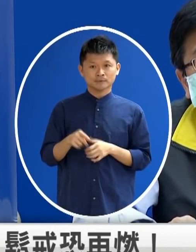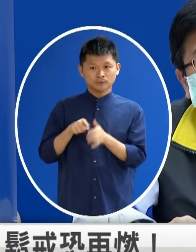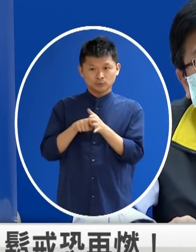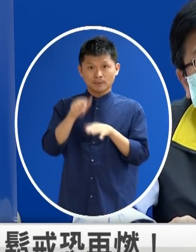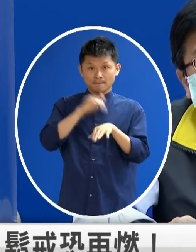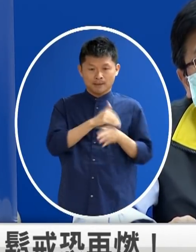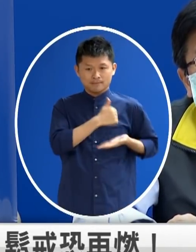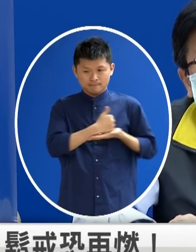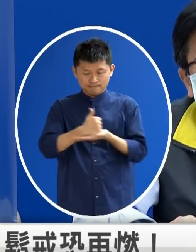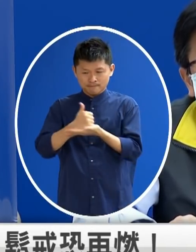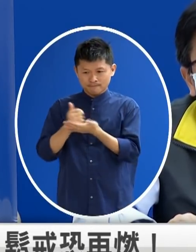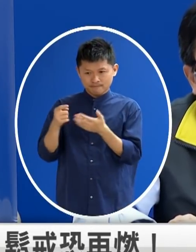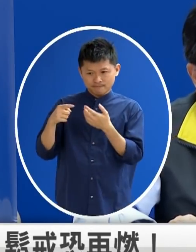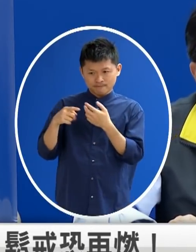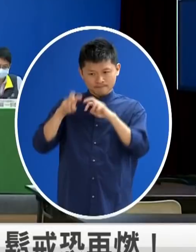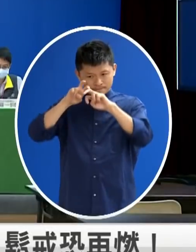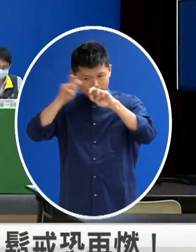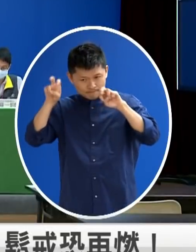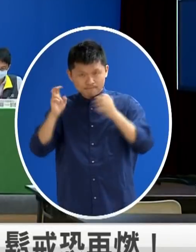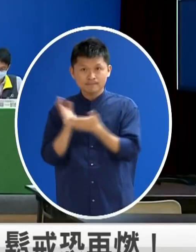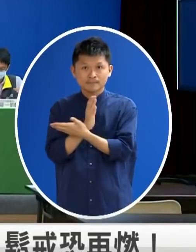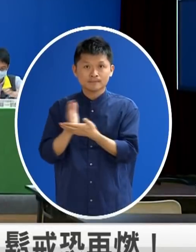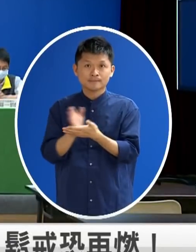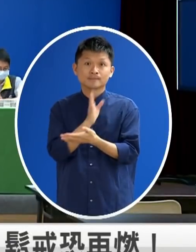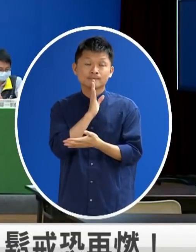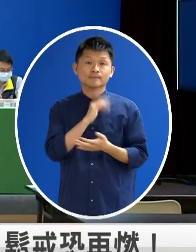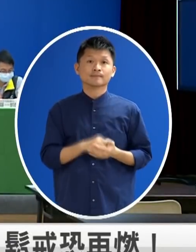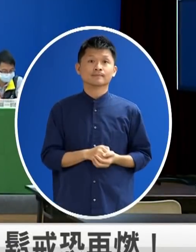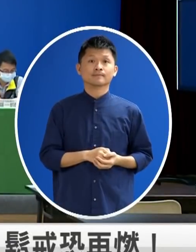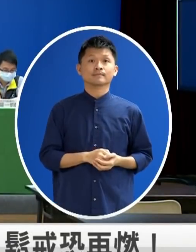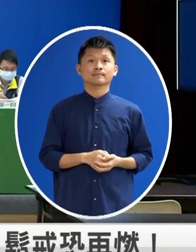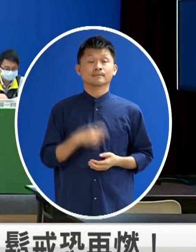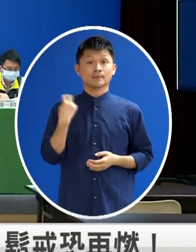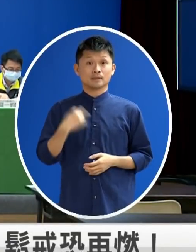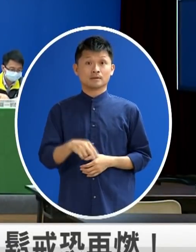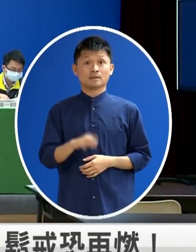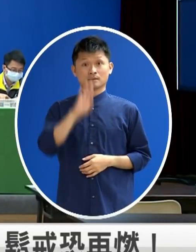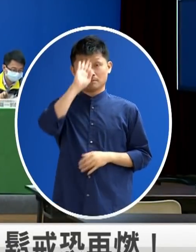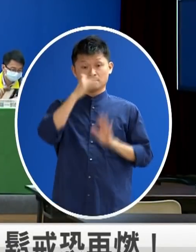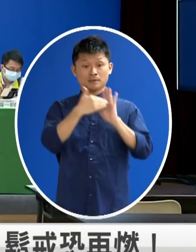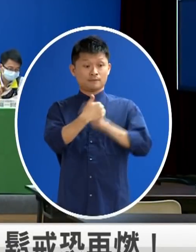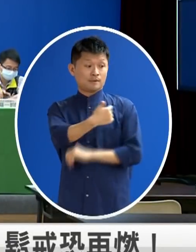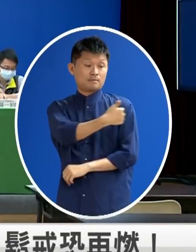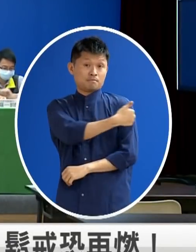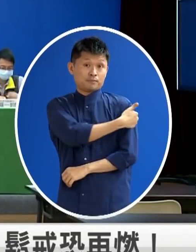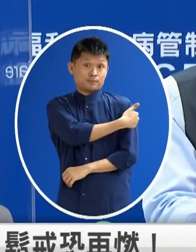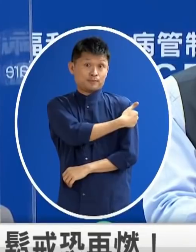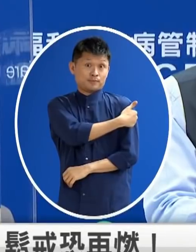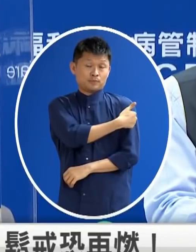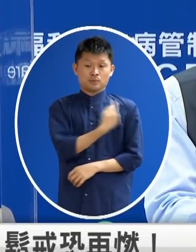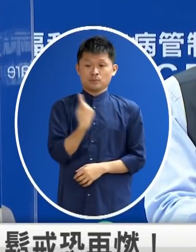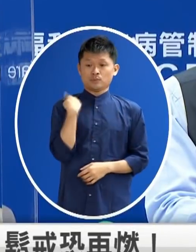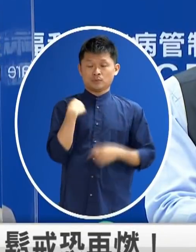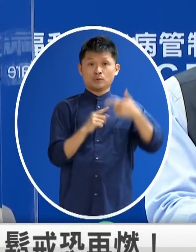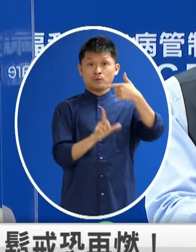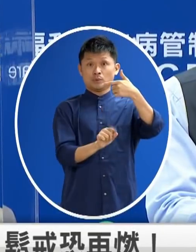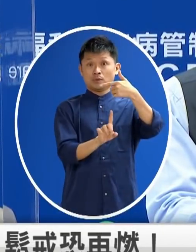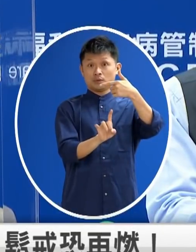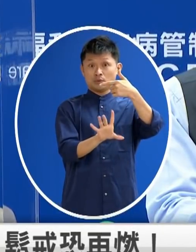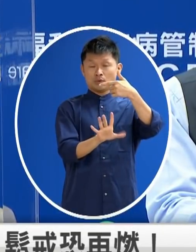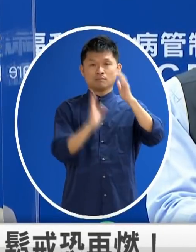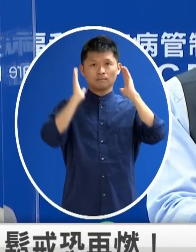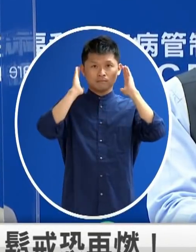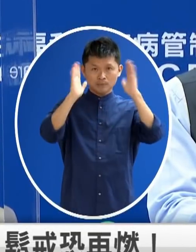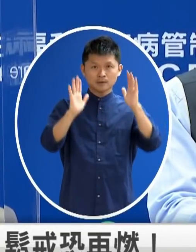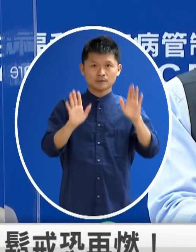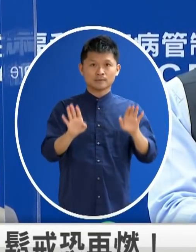家来做判断。 那还有在施打疫苗哈，那昨天是6月15号正式哈